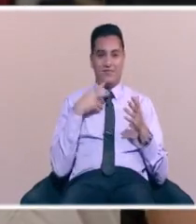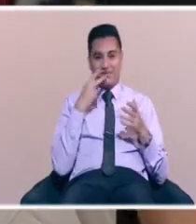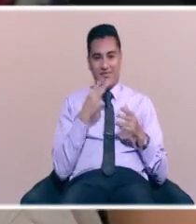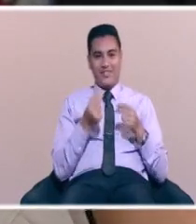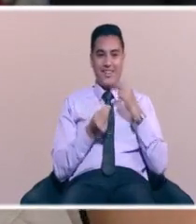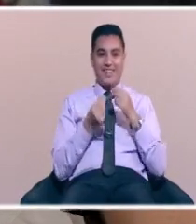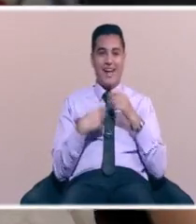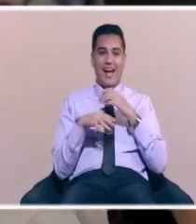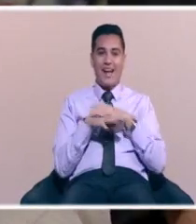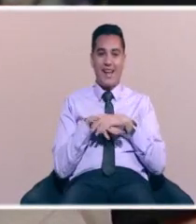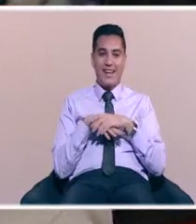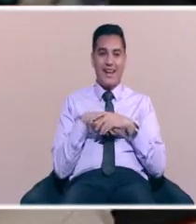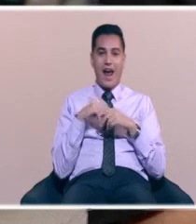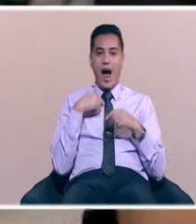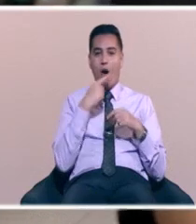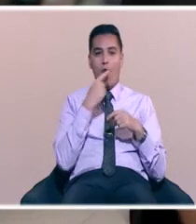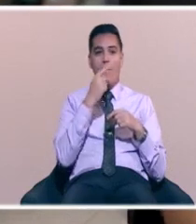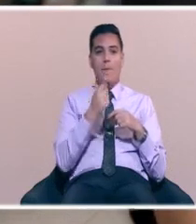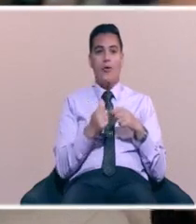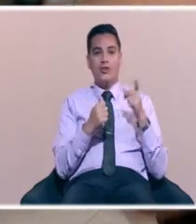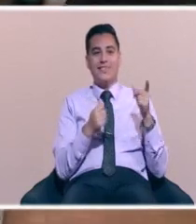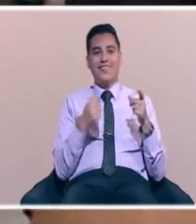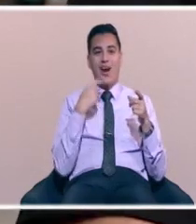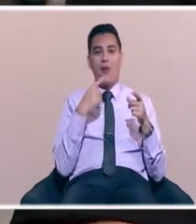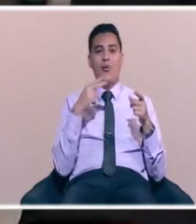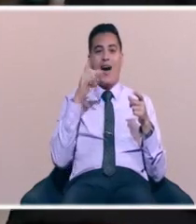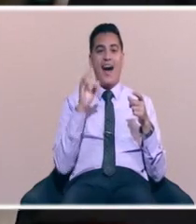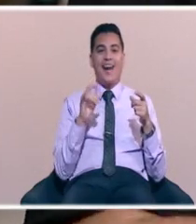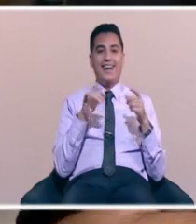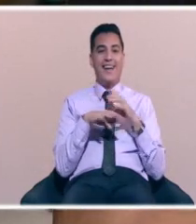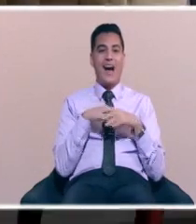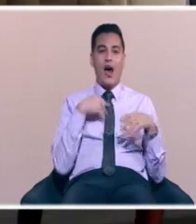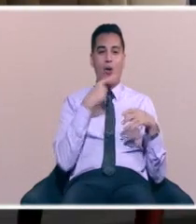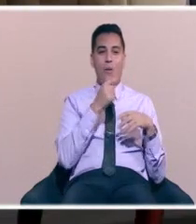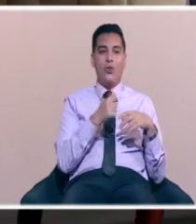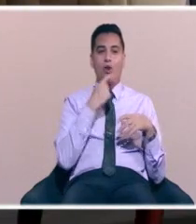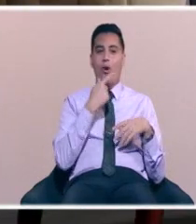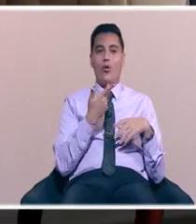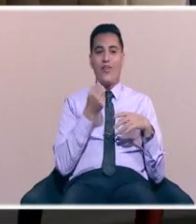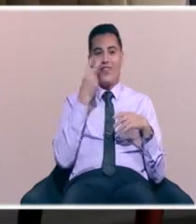يعني يعني ايه علي؟ اروح لمنتج اقول له ايه علي؟ بينزل دقيق بس؟ قال لي علي بينزل.